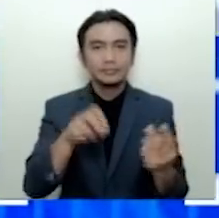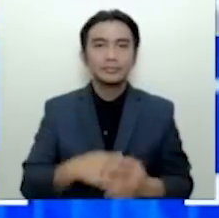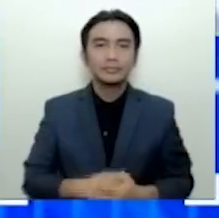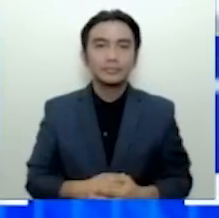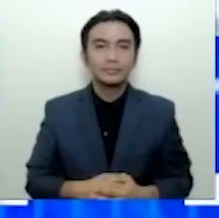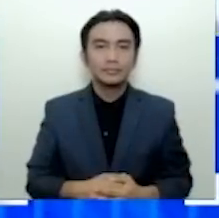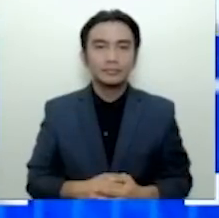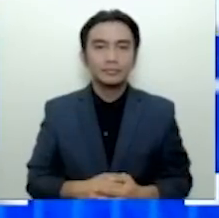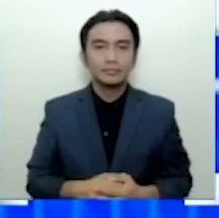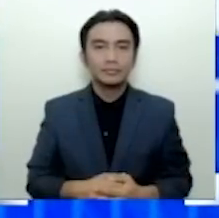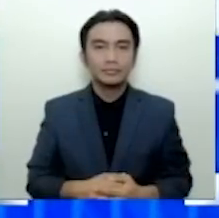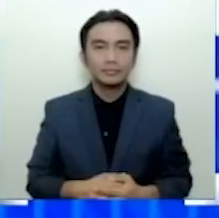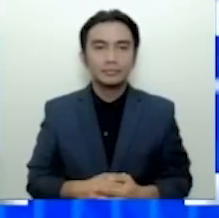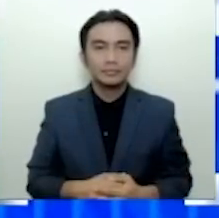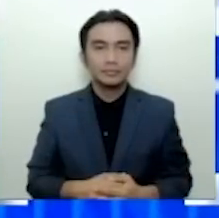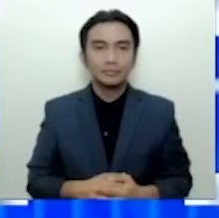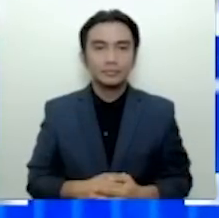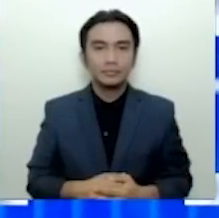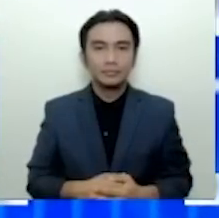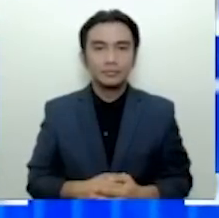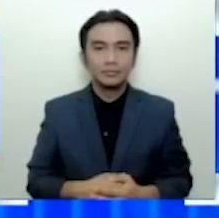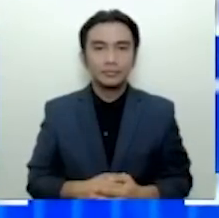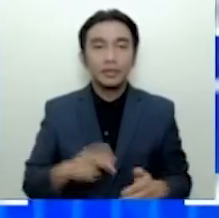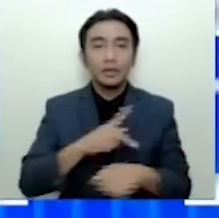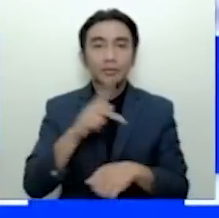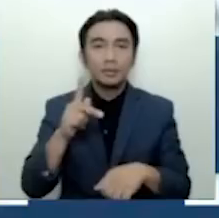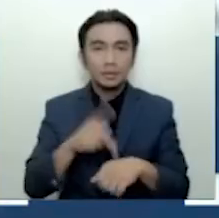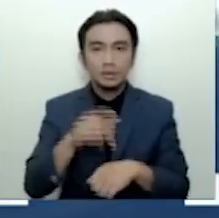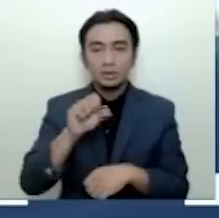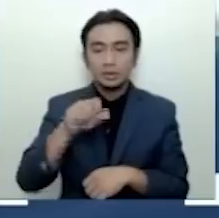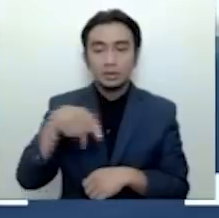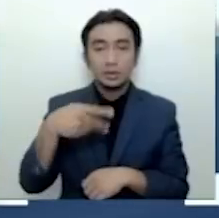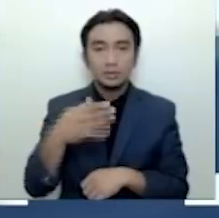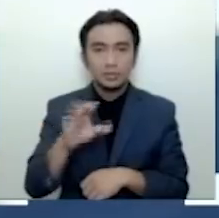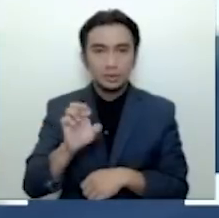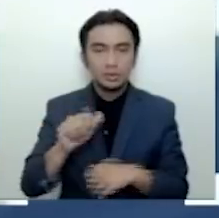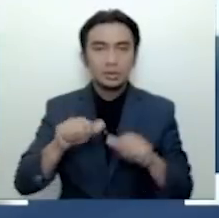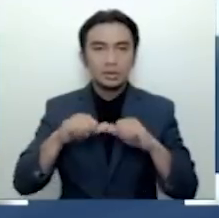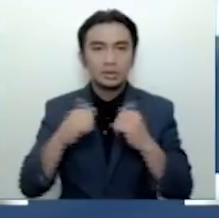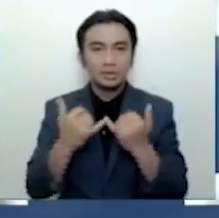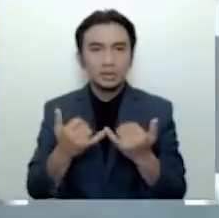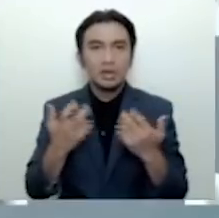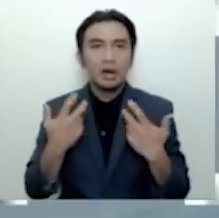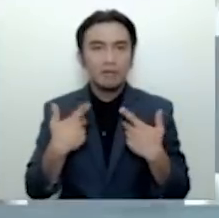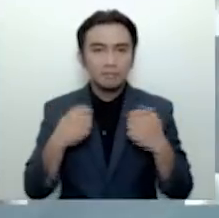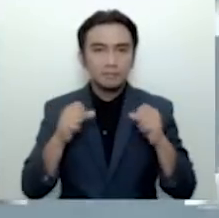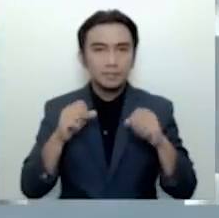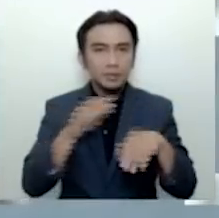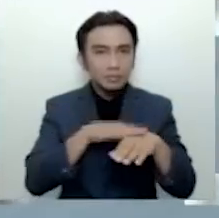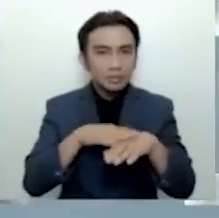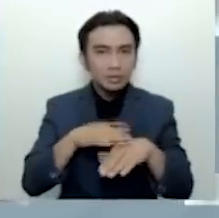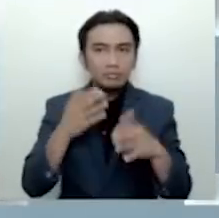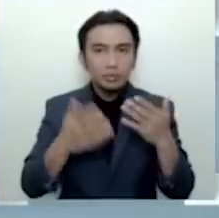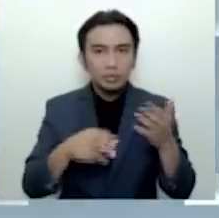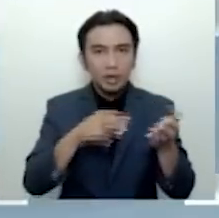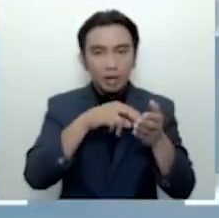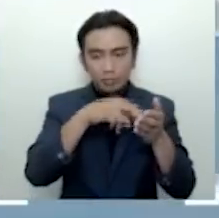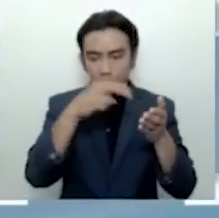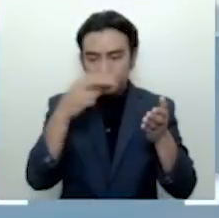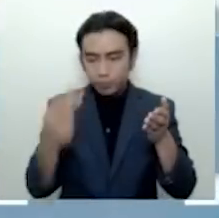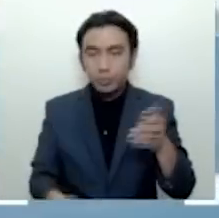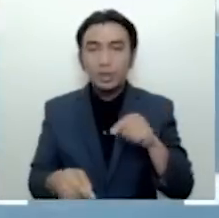Nagbabala ang Philippine Space Agency na posibleng may mga bahagi ng rocket na bumagsak sa dagat sa bahagi ng Bajo de Masinloc sa West Philippine